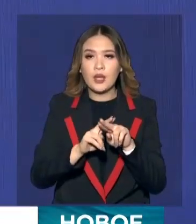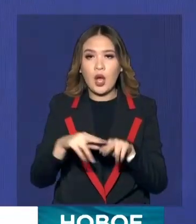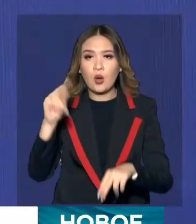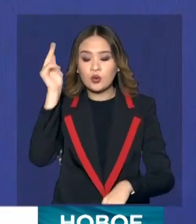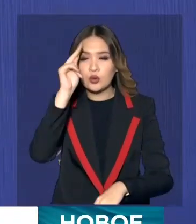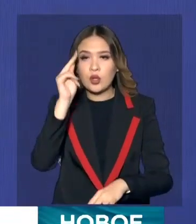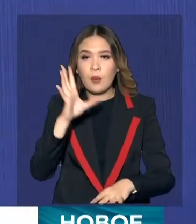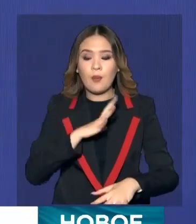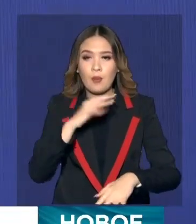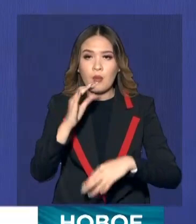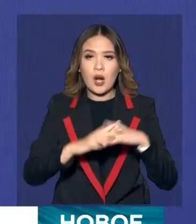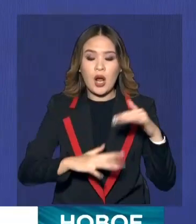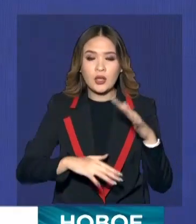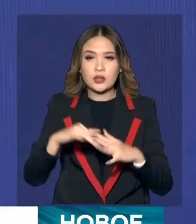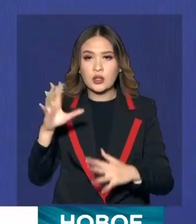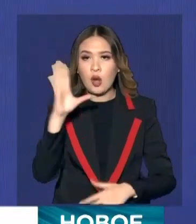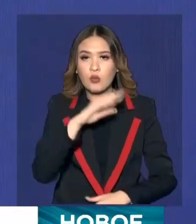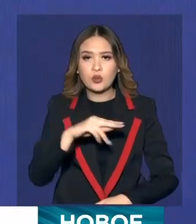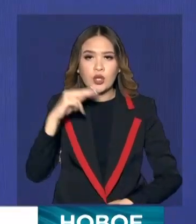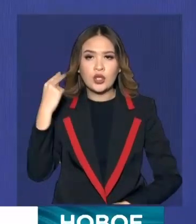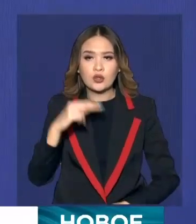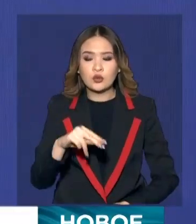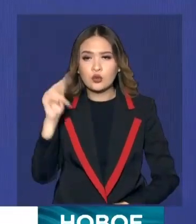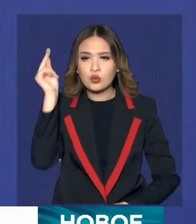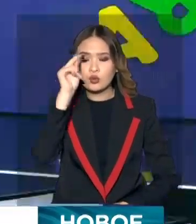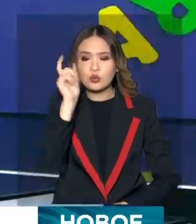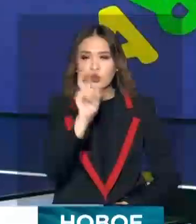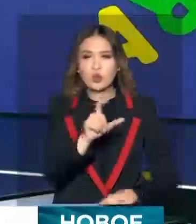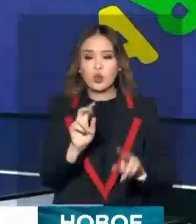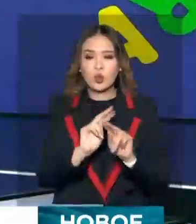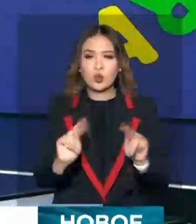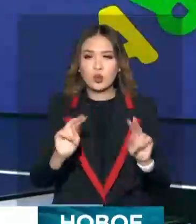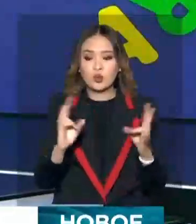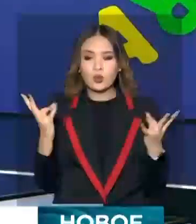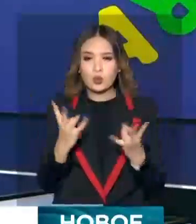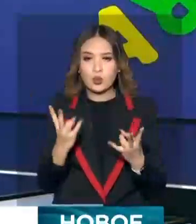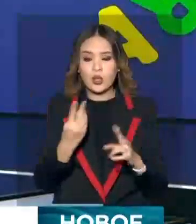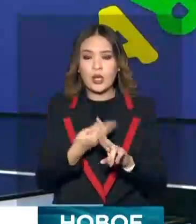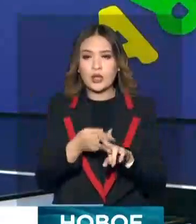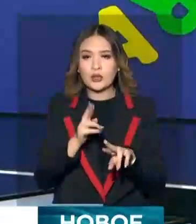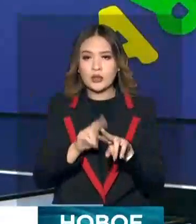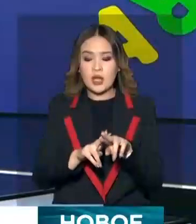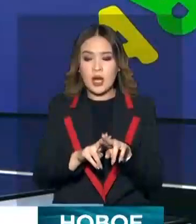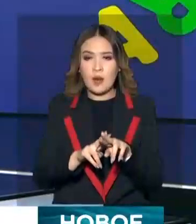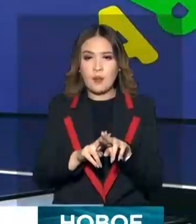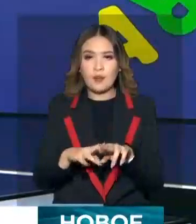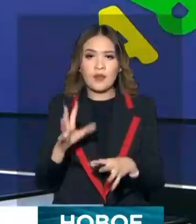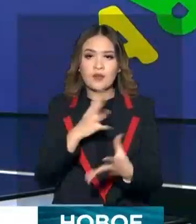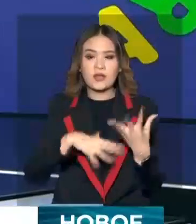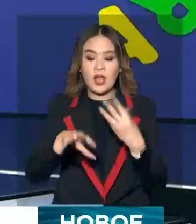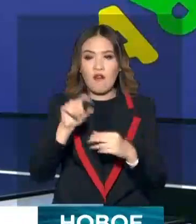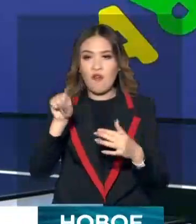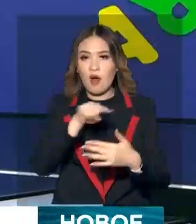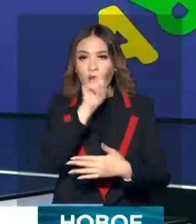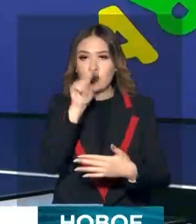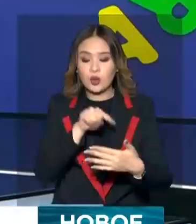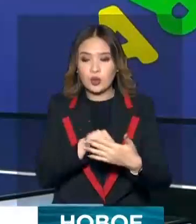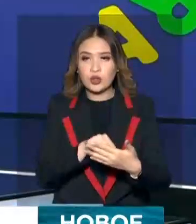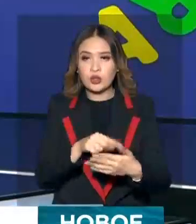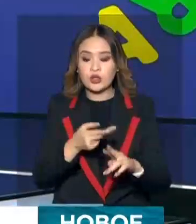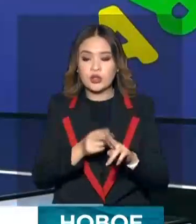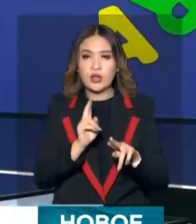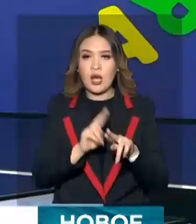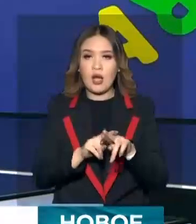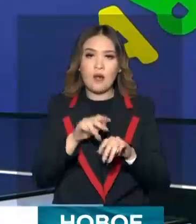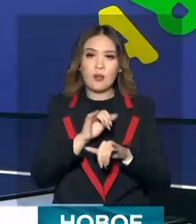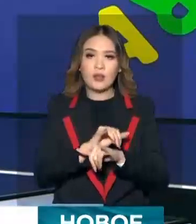педагогической практики, чтобы нам приходили качественные кадры. Поэтому все вопросы там охватывает модель